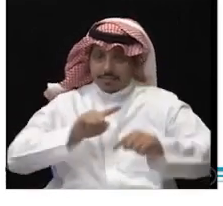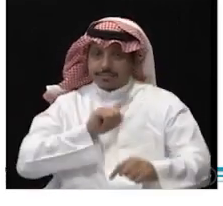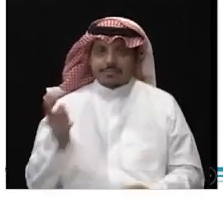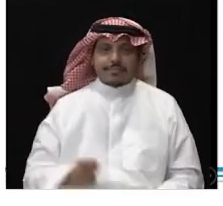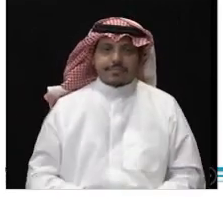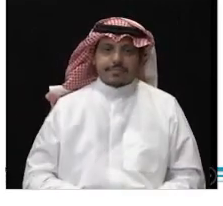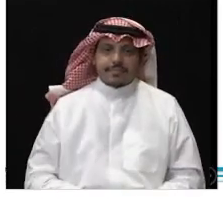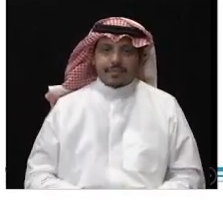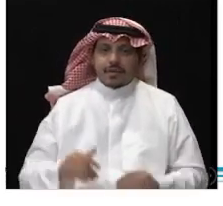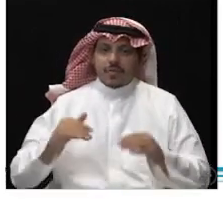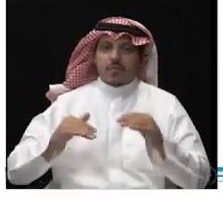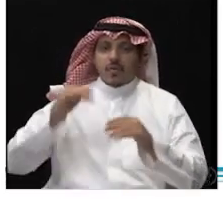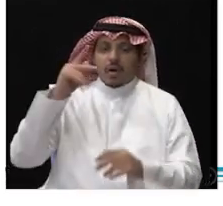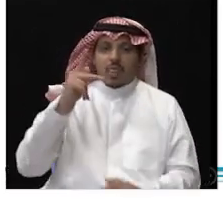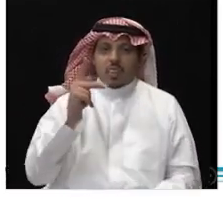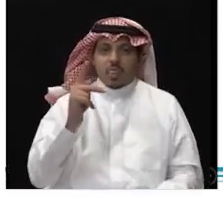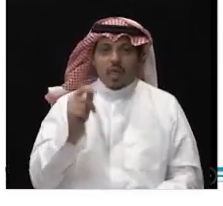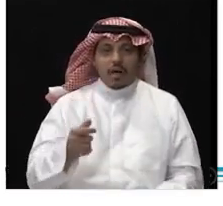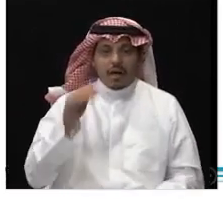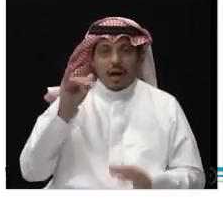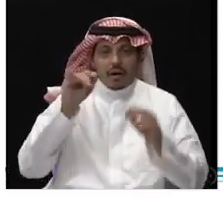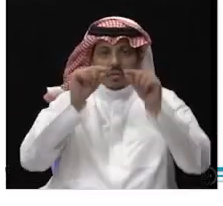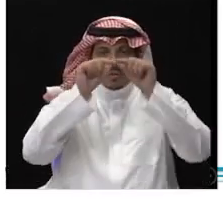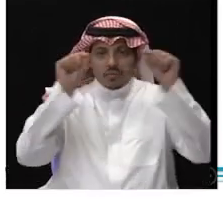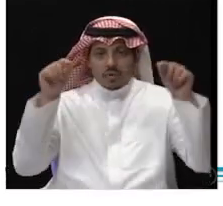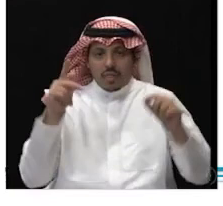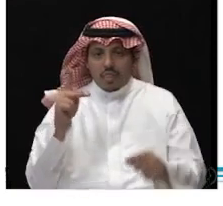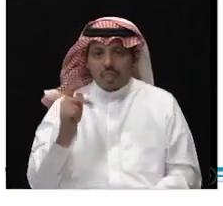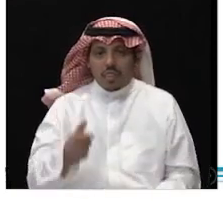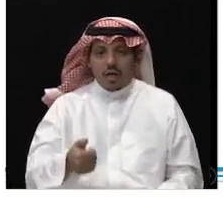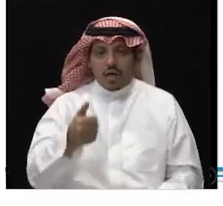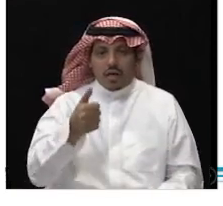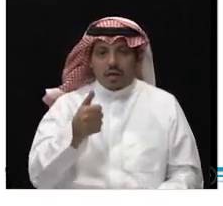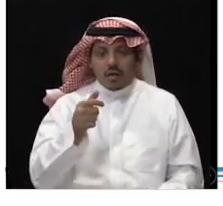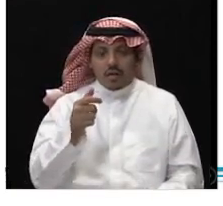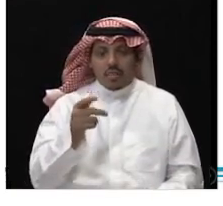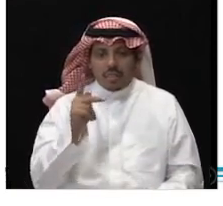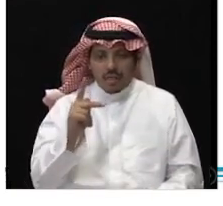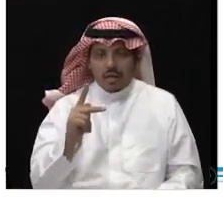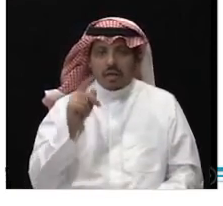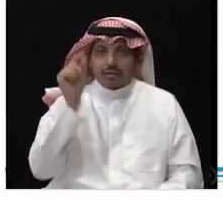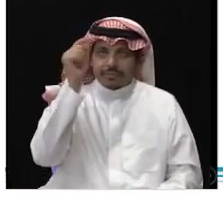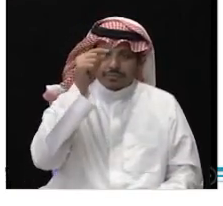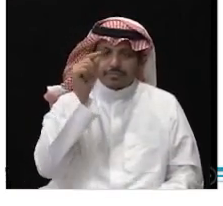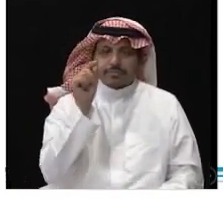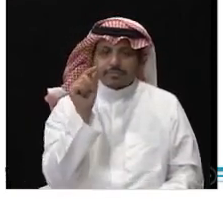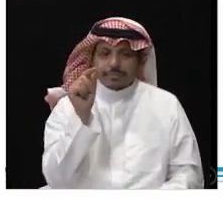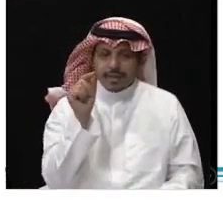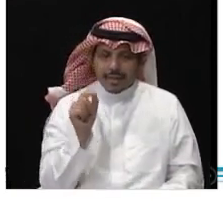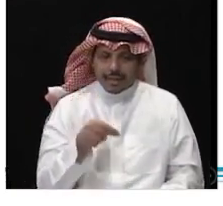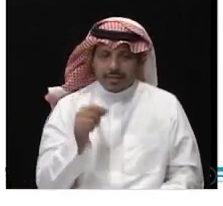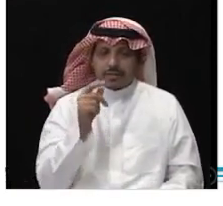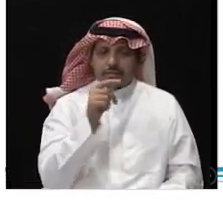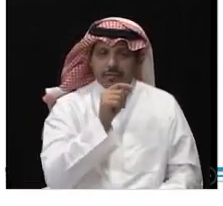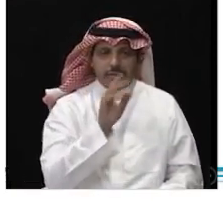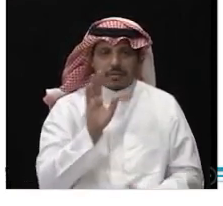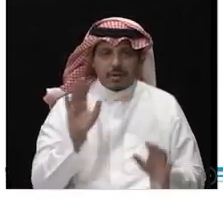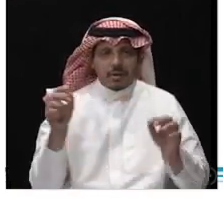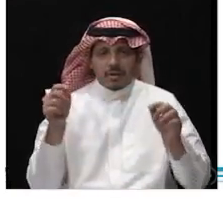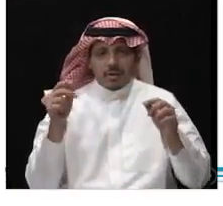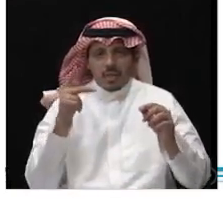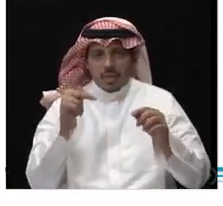أنه يصل إلى الخط الأخضر، ظ ظي ظو، وفي كل حالاته لابد أن يكتب